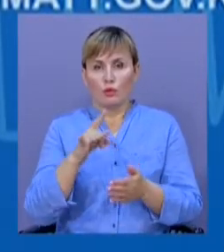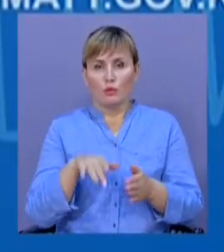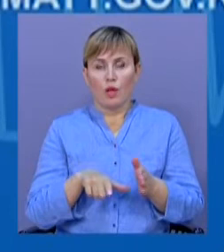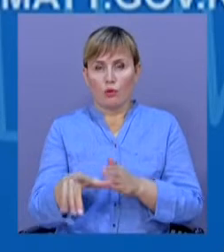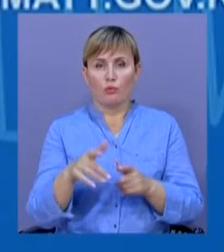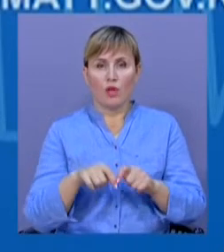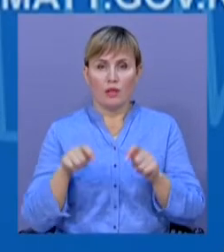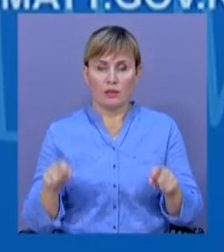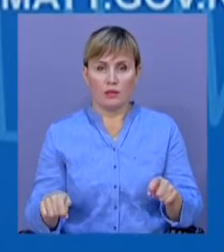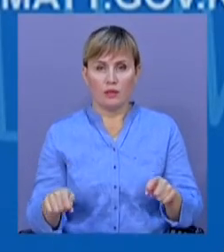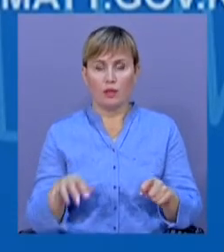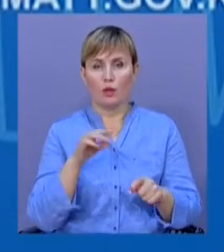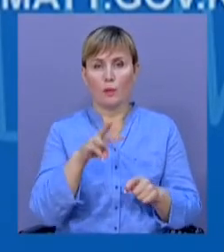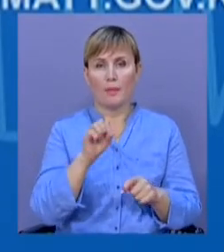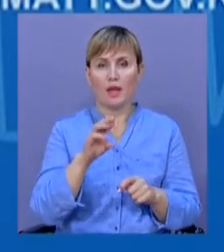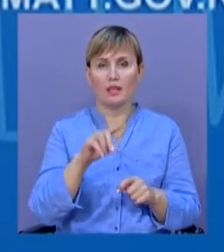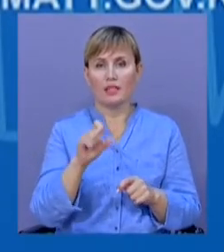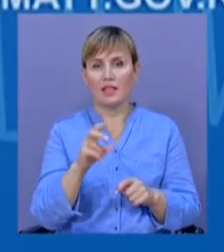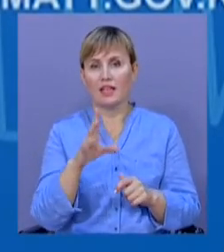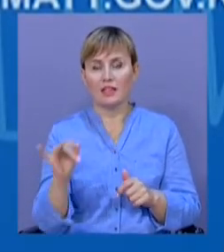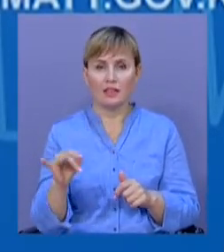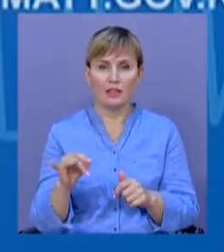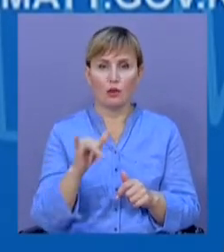открыли. От Монтазалки, то есть